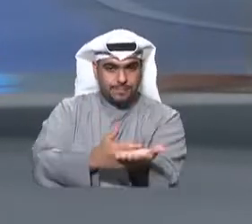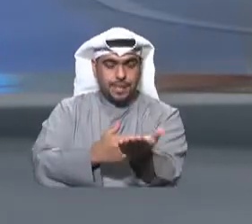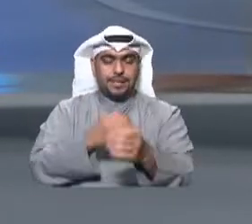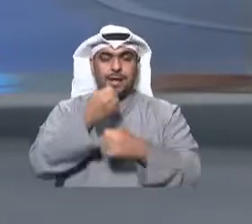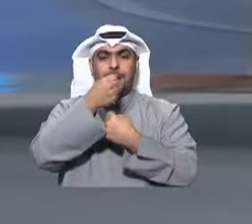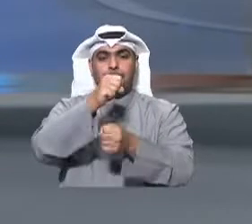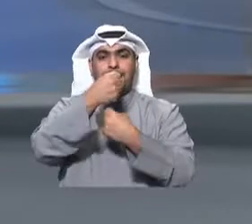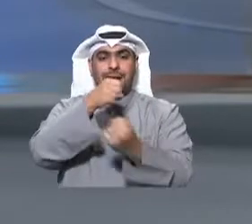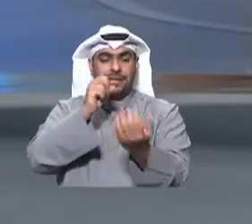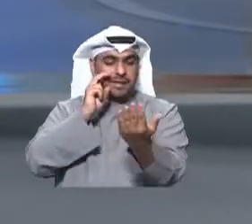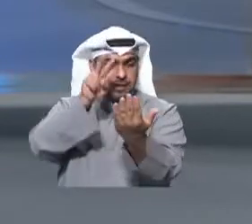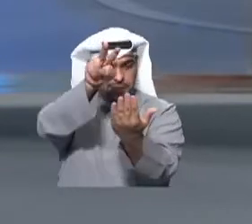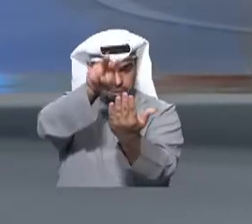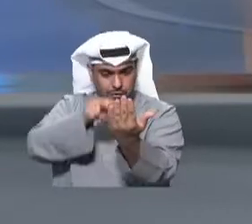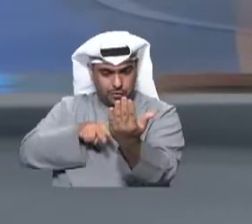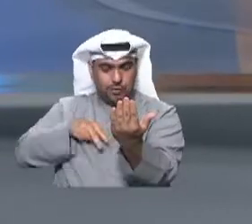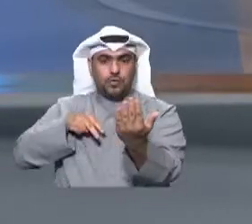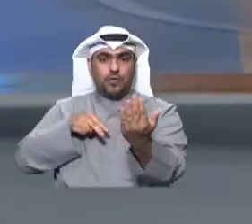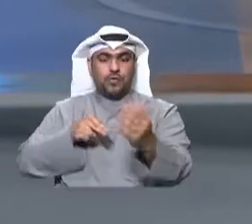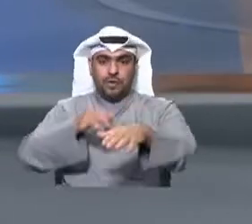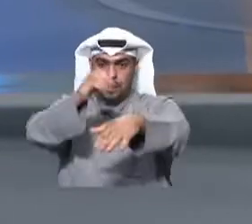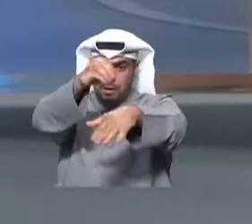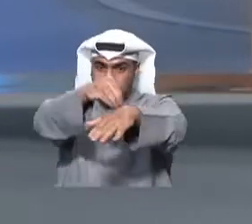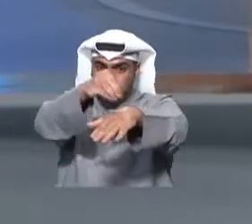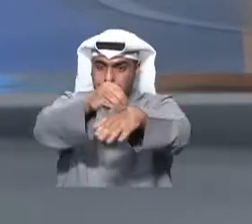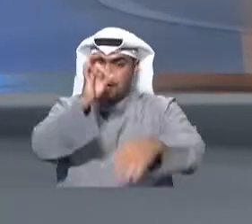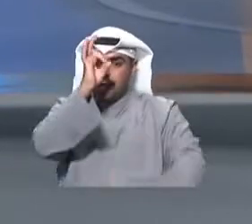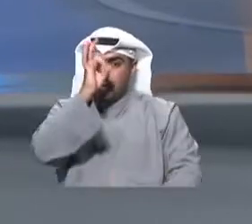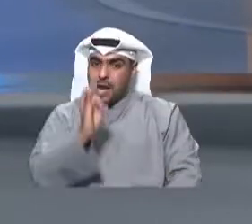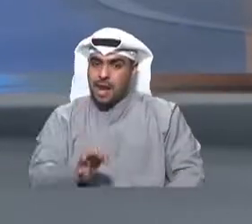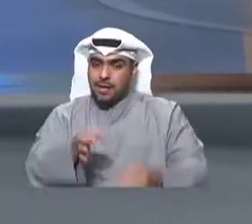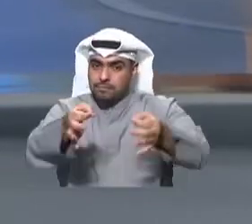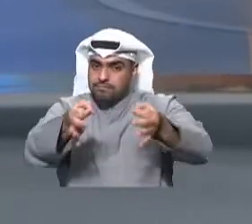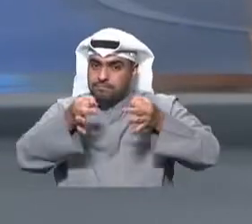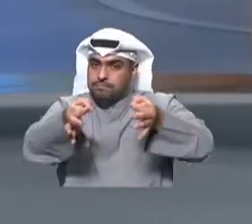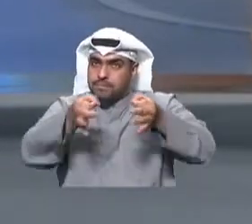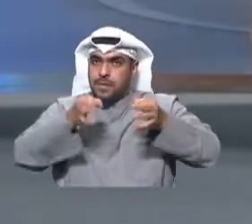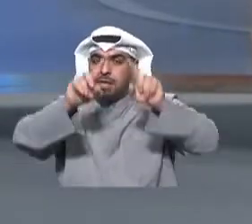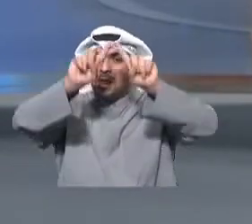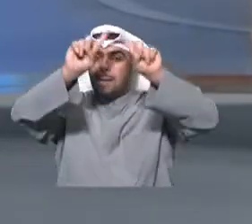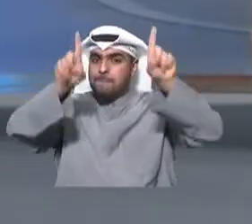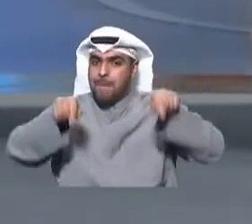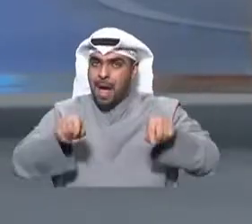بضرورة التشديد على تنفيذ الاشتراطات من قبل المجمعات والمحلات التجارية.